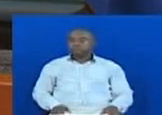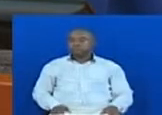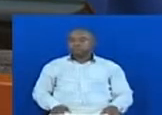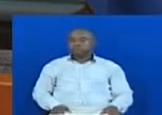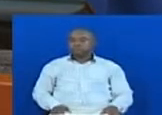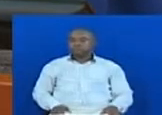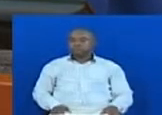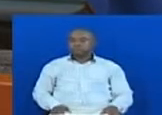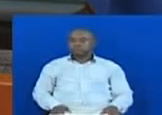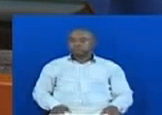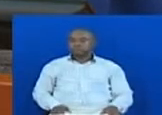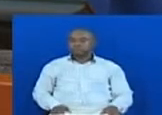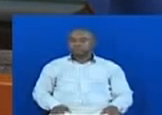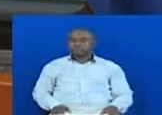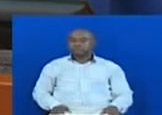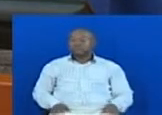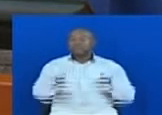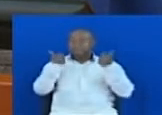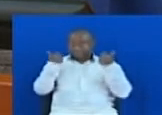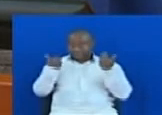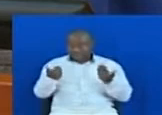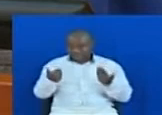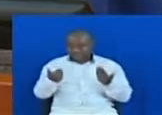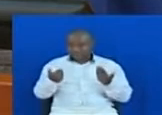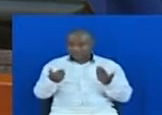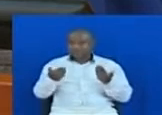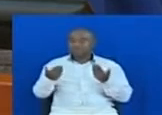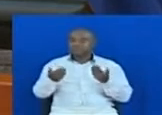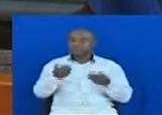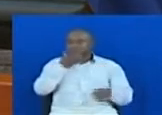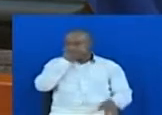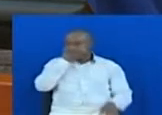Ernest Silinde. Alafu tutarudi kwa Mheshimiwa Spika.